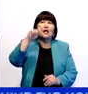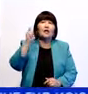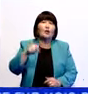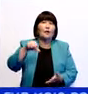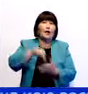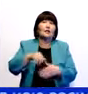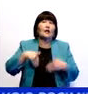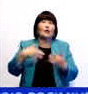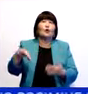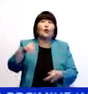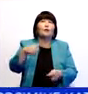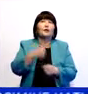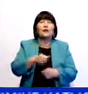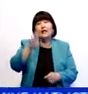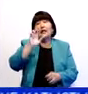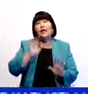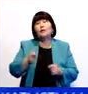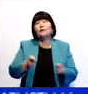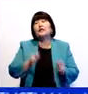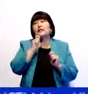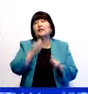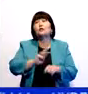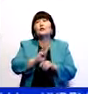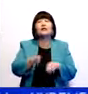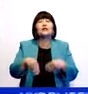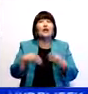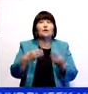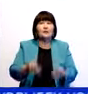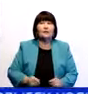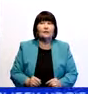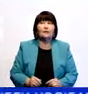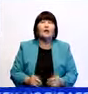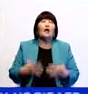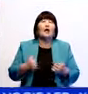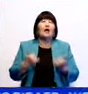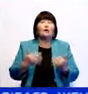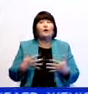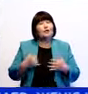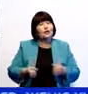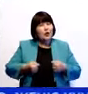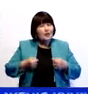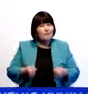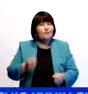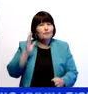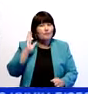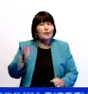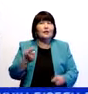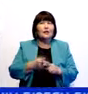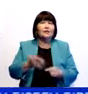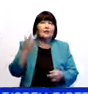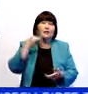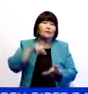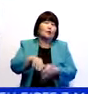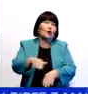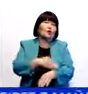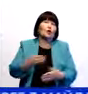куттуктай барган облыс башчысы эл президентинин сый-сыяпатын тапсырды. Аман болуңуз ага. Эл саулугуңуз мыкты. Алла сизге узак өмүр